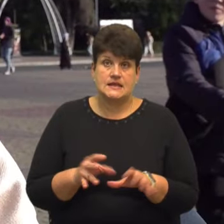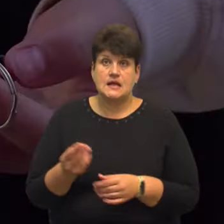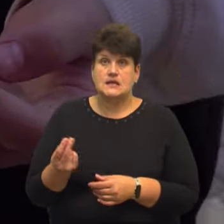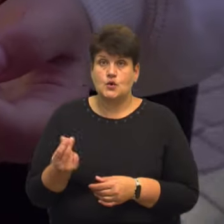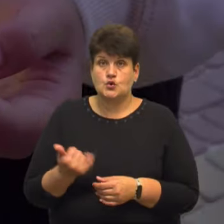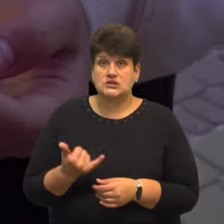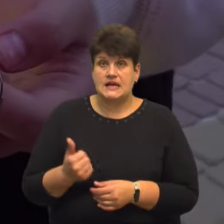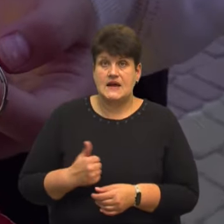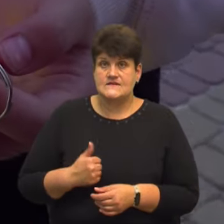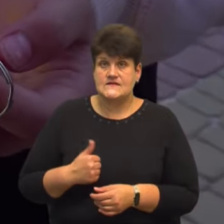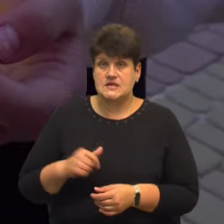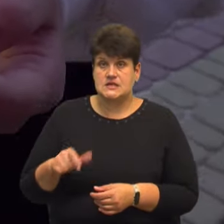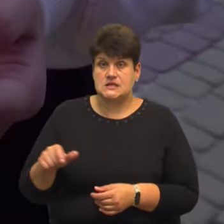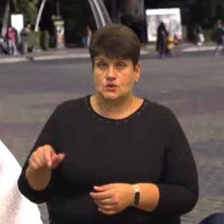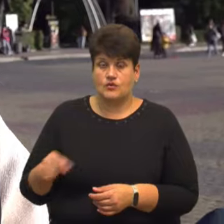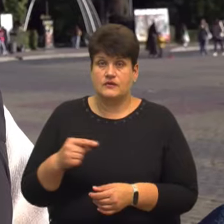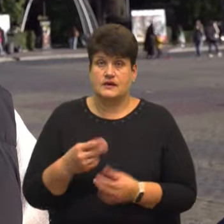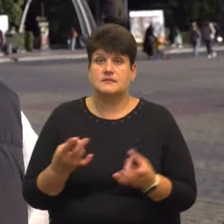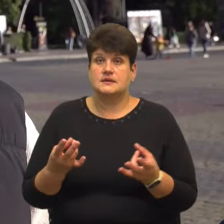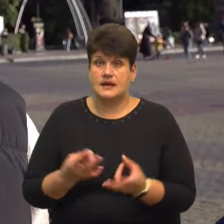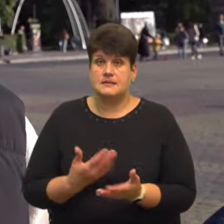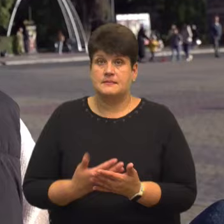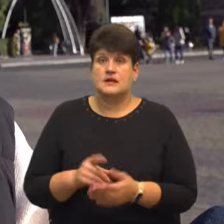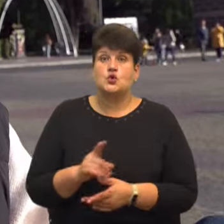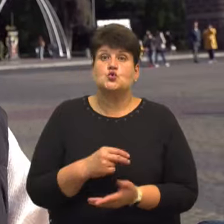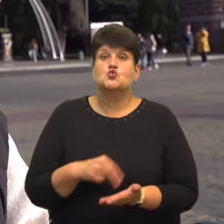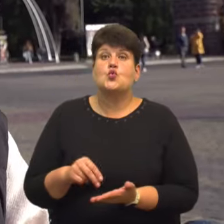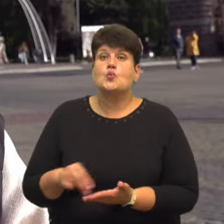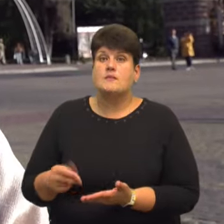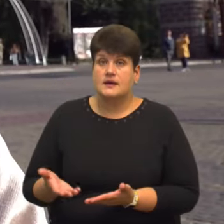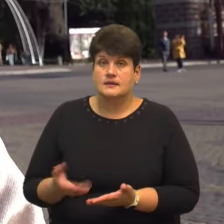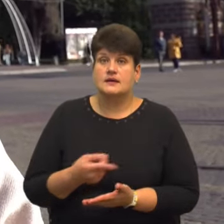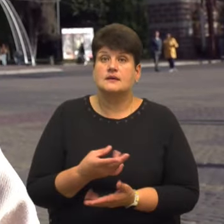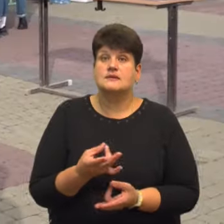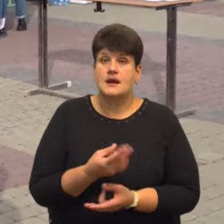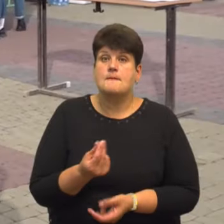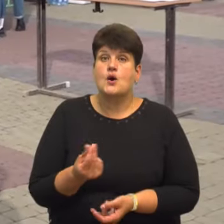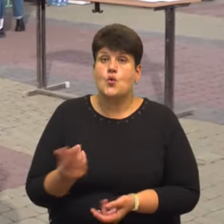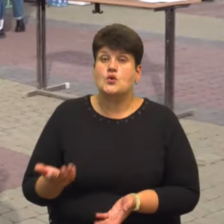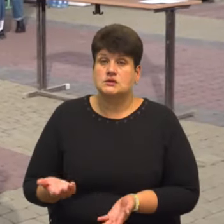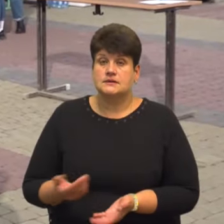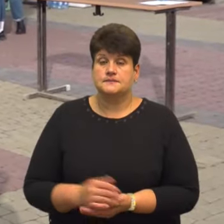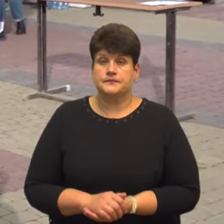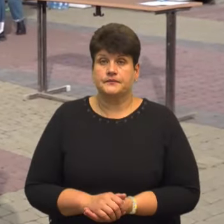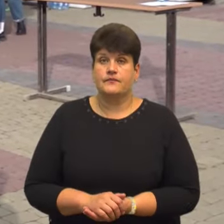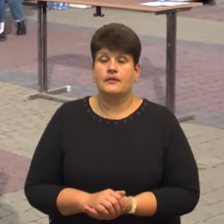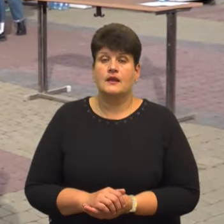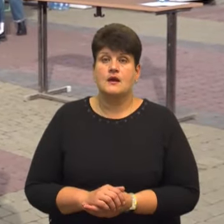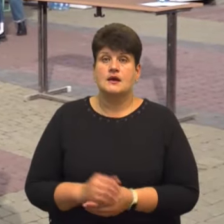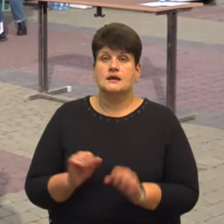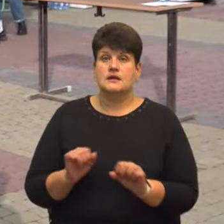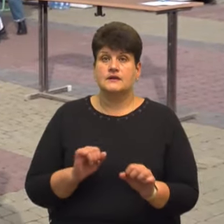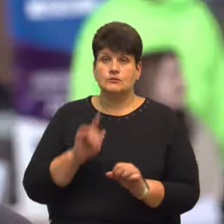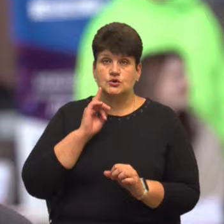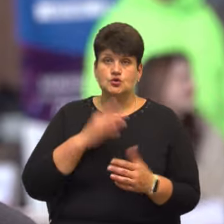військових їм треба наприклад щось купити і їм треба кошти для того керівник молодіжної громадської організації